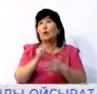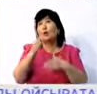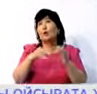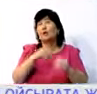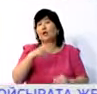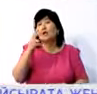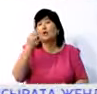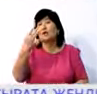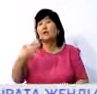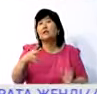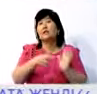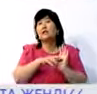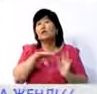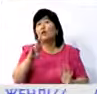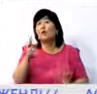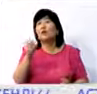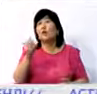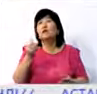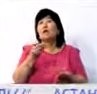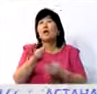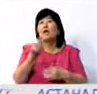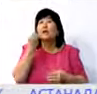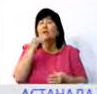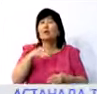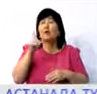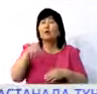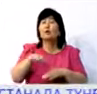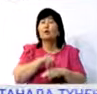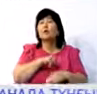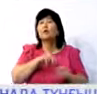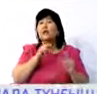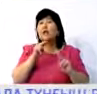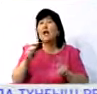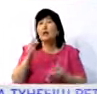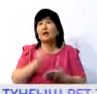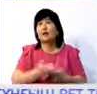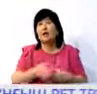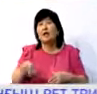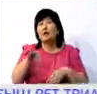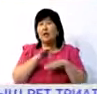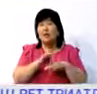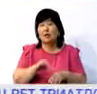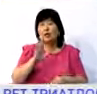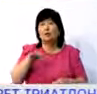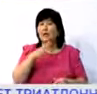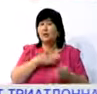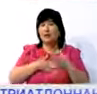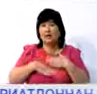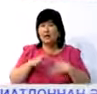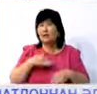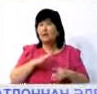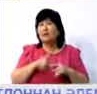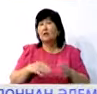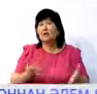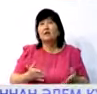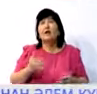жұмыстарына 248 миллион теңге қаржы жұмсалған. Ал сапасын тұрғындар өздері бақылады. Судың жүргізілуіне бәріне ризамыз, бәріне. Ол есептікте ештеңе